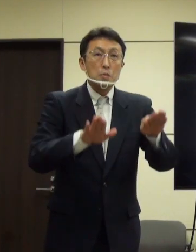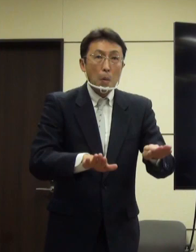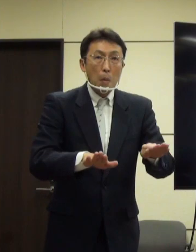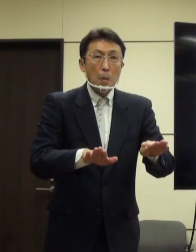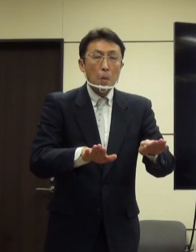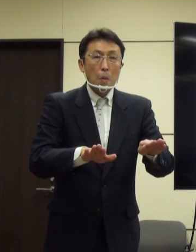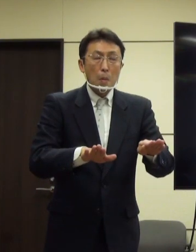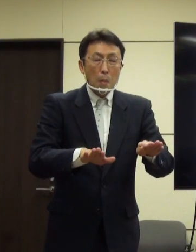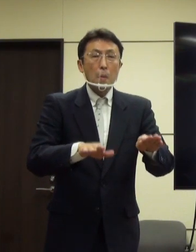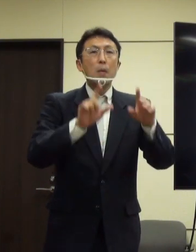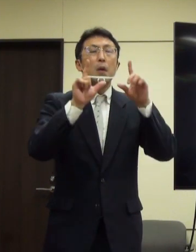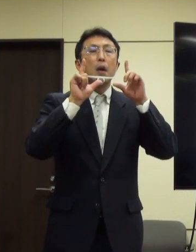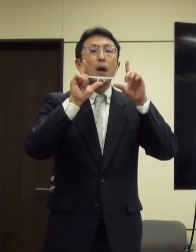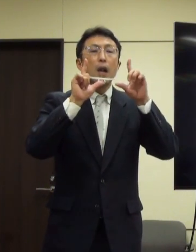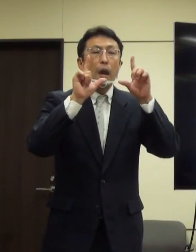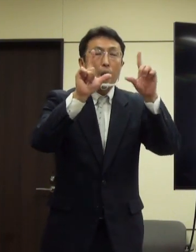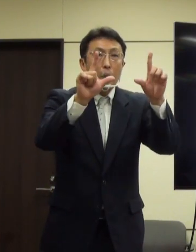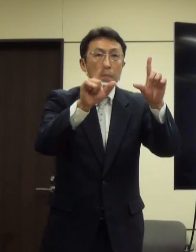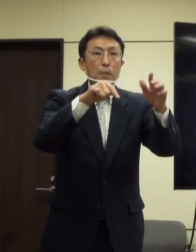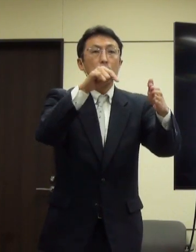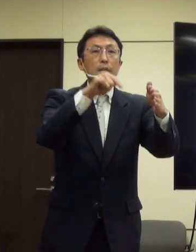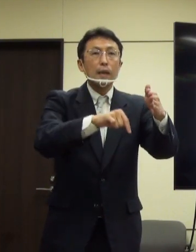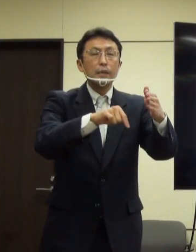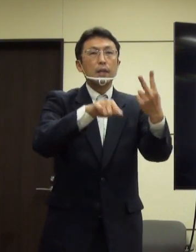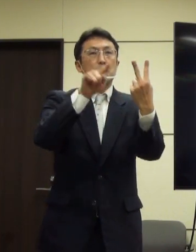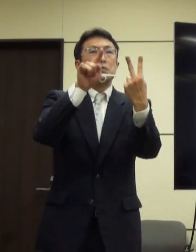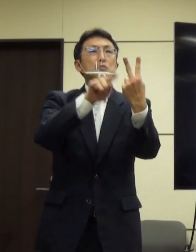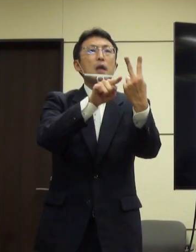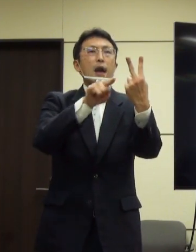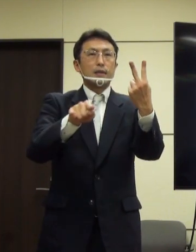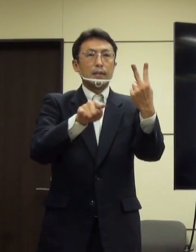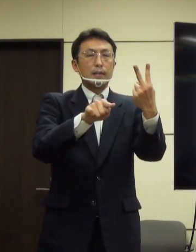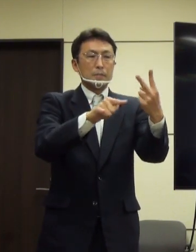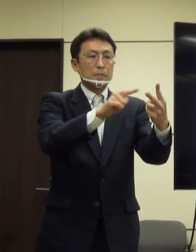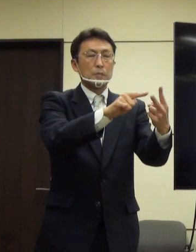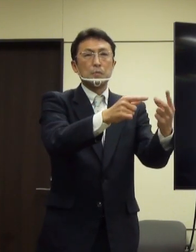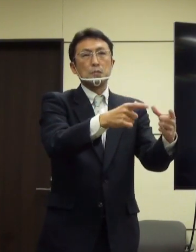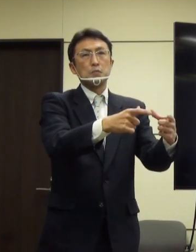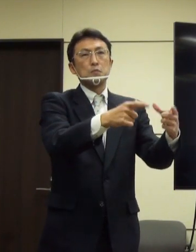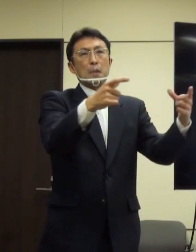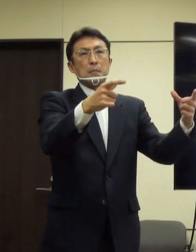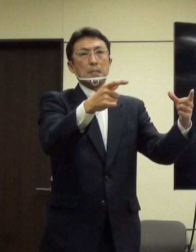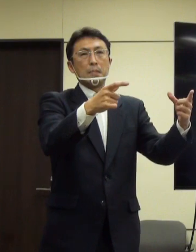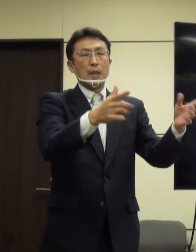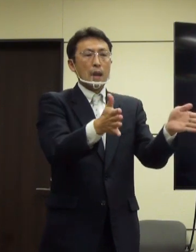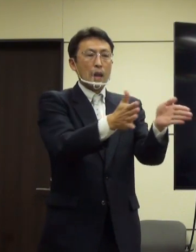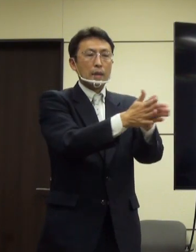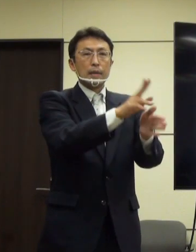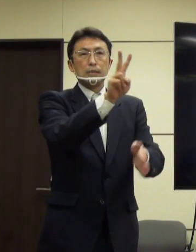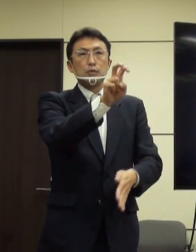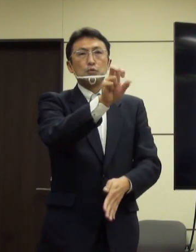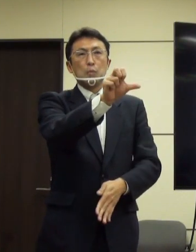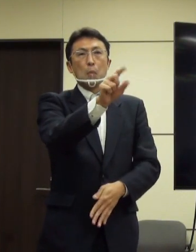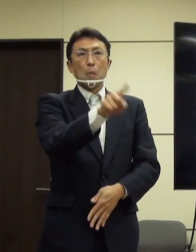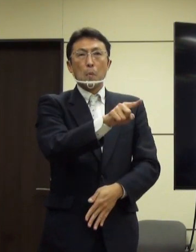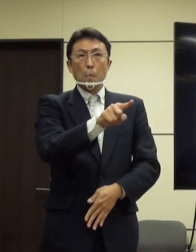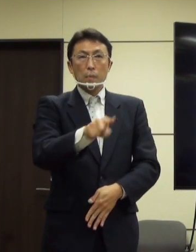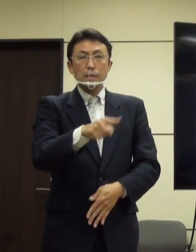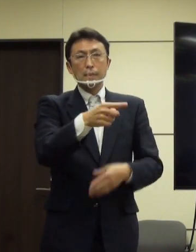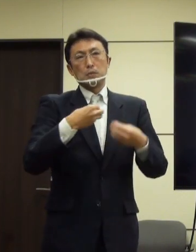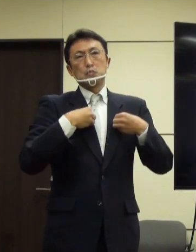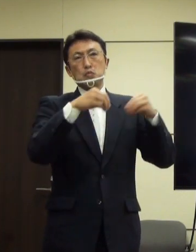とを発表という点で申し上げますと2名降りました合計25名ということであります